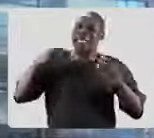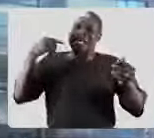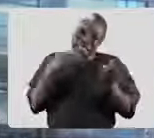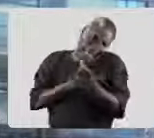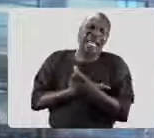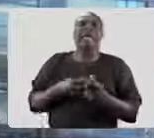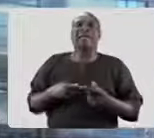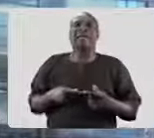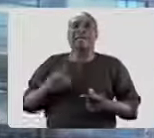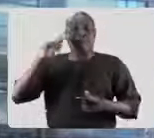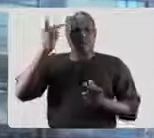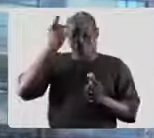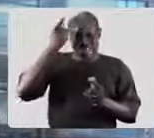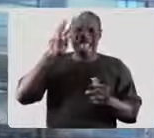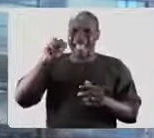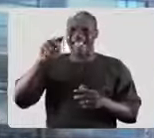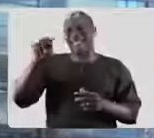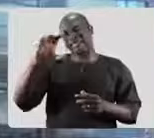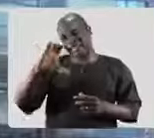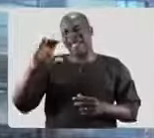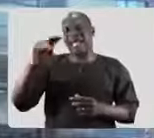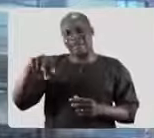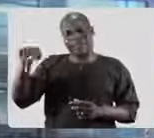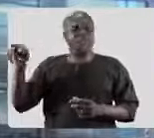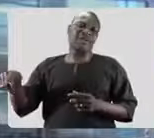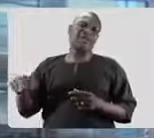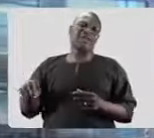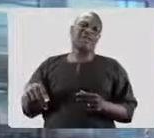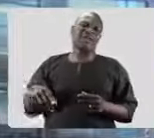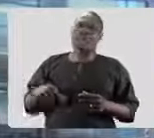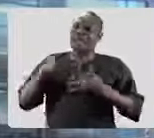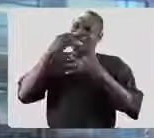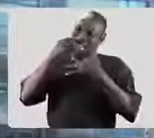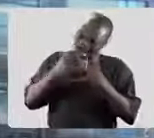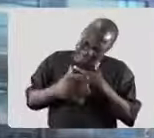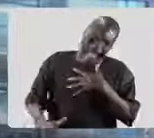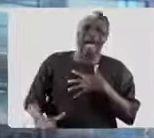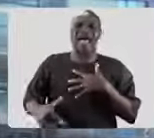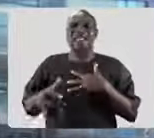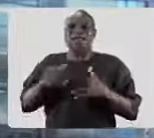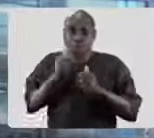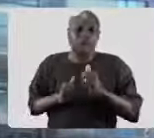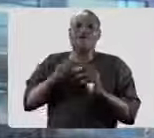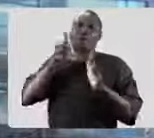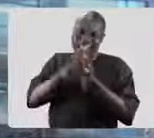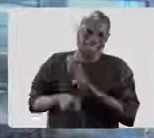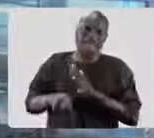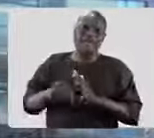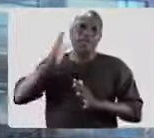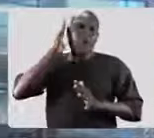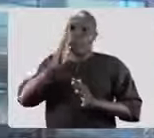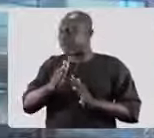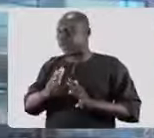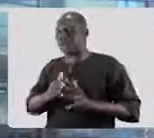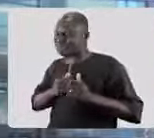gana. Politicians. NDC ni MPP nyinara. E moja biyana ushe gu ono. Se moja anu. Ebe